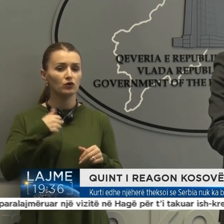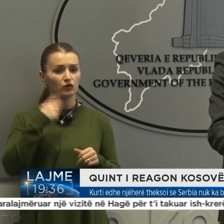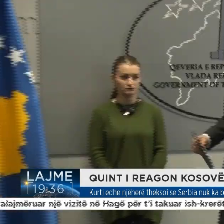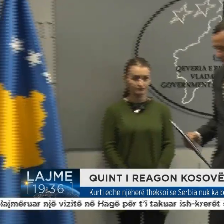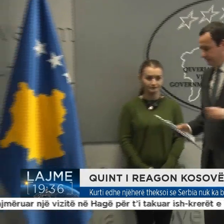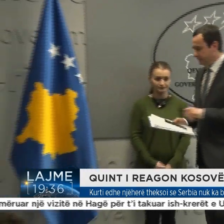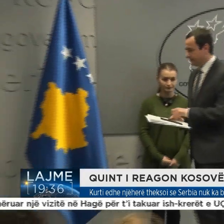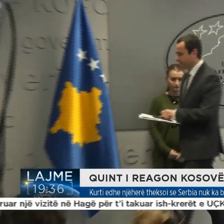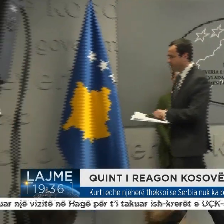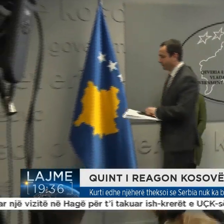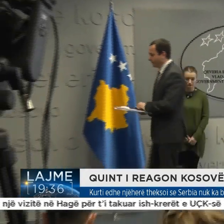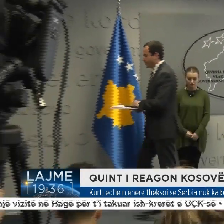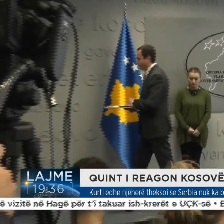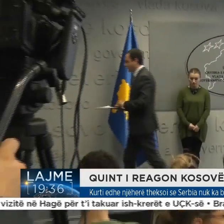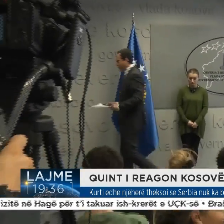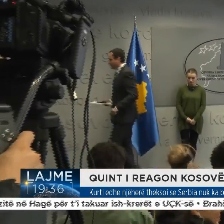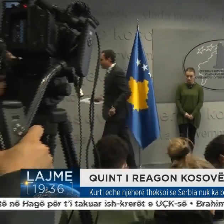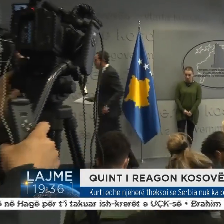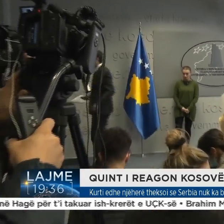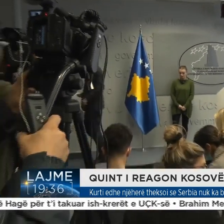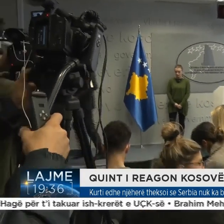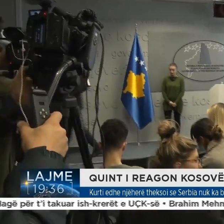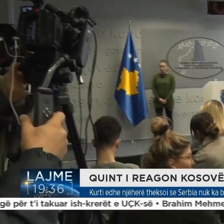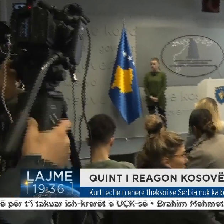të hetojnë pjesëmarrjen e pjesëtarëve të